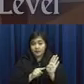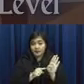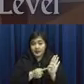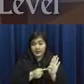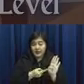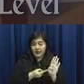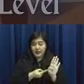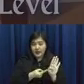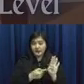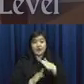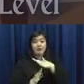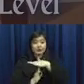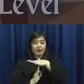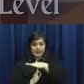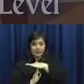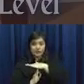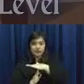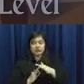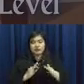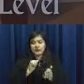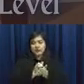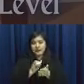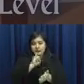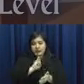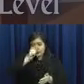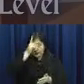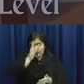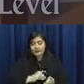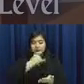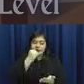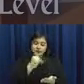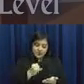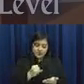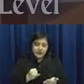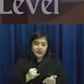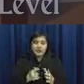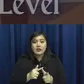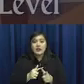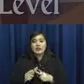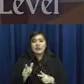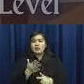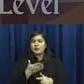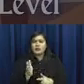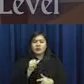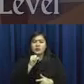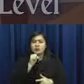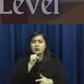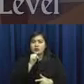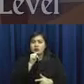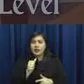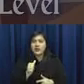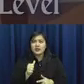setup ng Diyos. Wala tayong karapatan, fathers, na baguhin ang setup ng Diyos pagdating sa ating